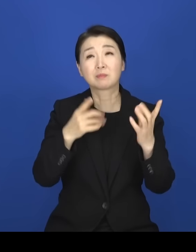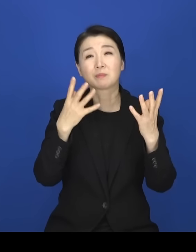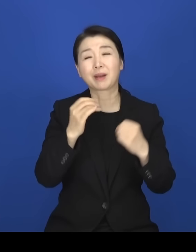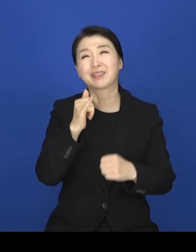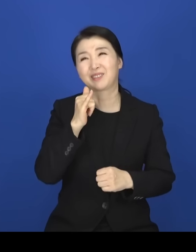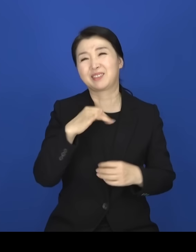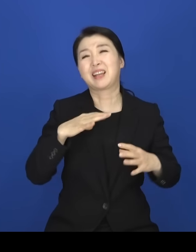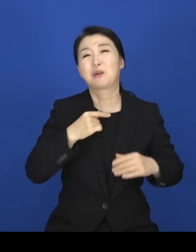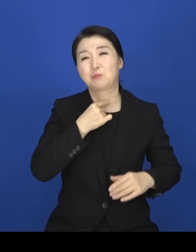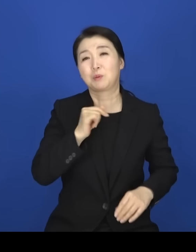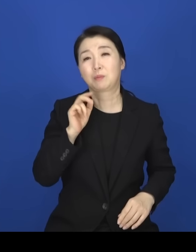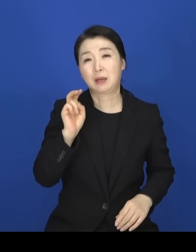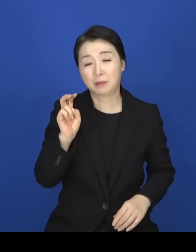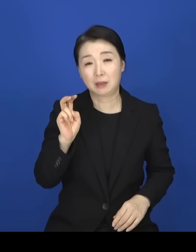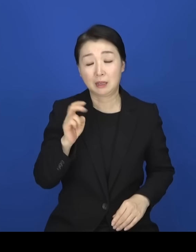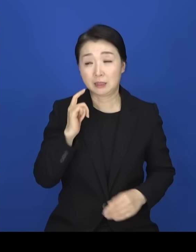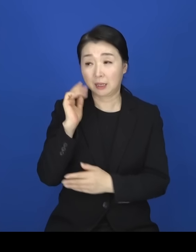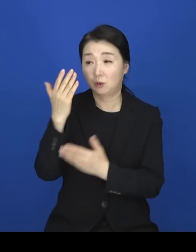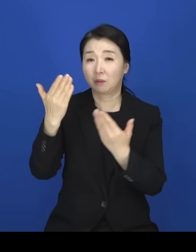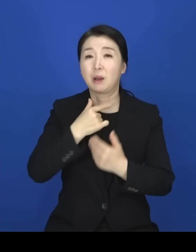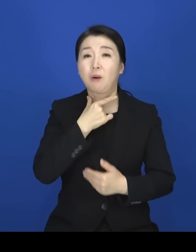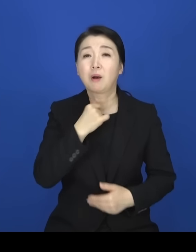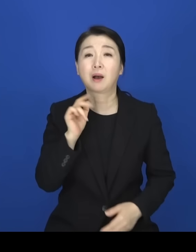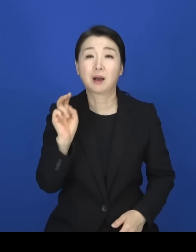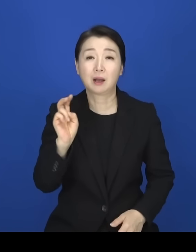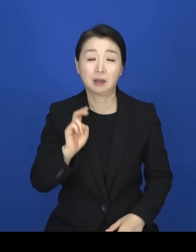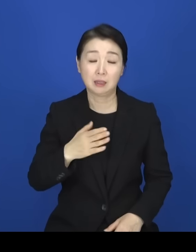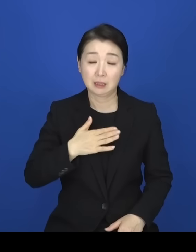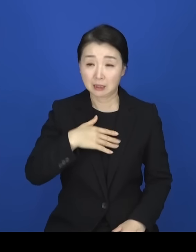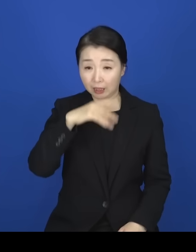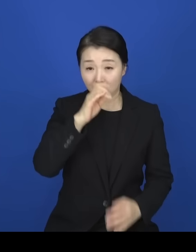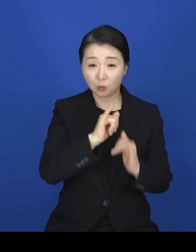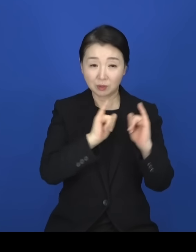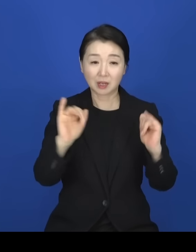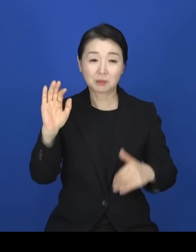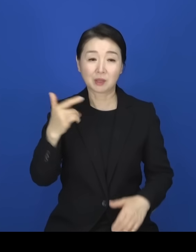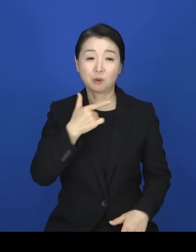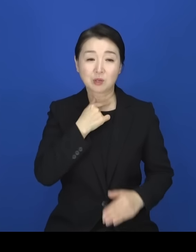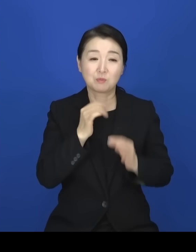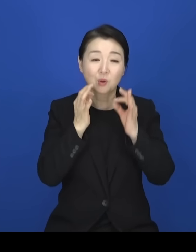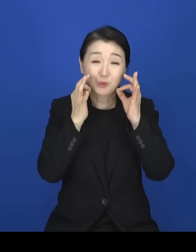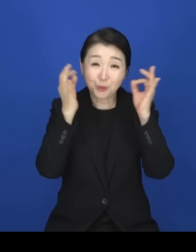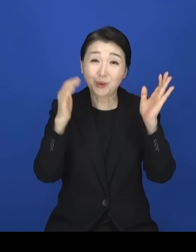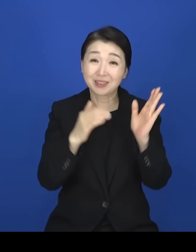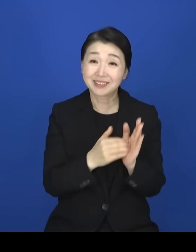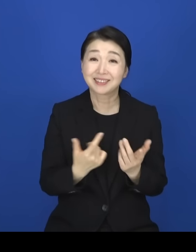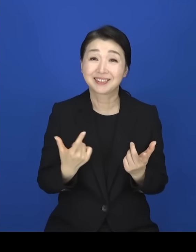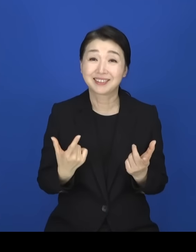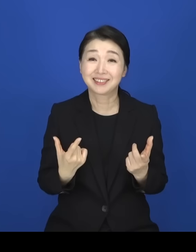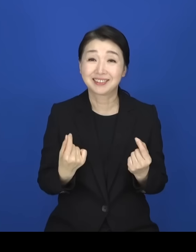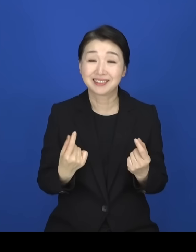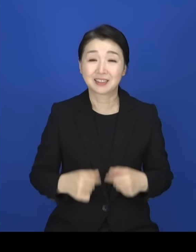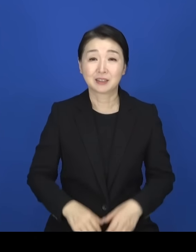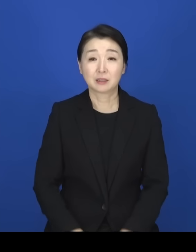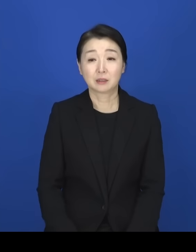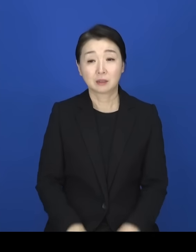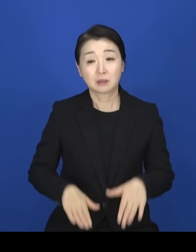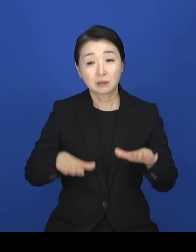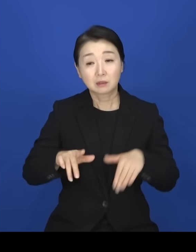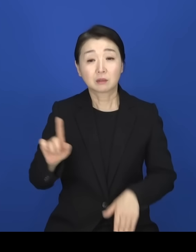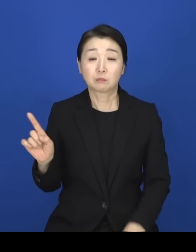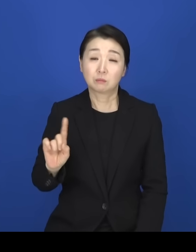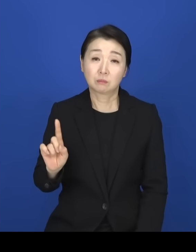예. 그러니까 제가 영광받고 싶었던 거죠. 예. 내가 좋은 사람이 되고 싶어서 노력을 했었던 부분이 많은 것 같고 예.